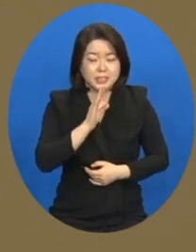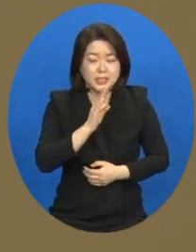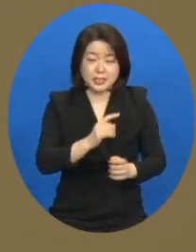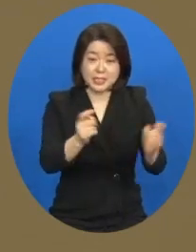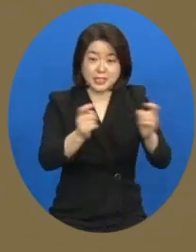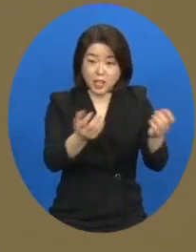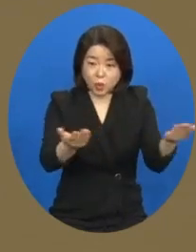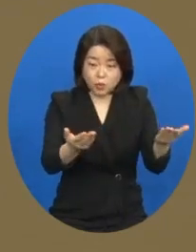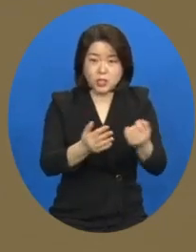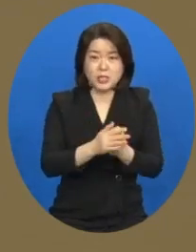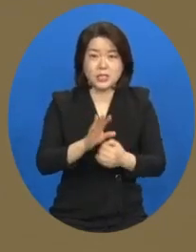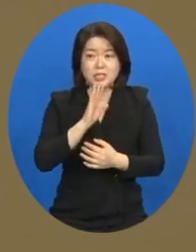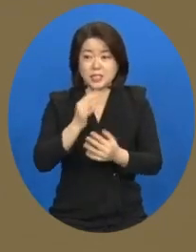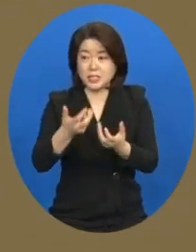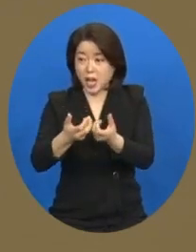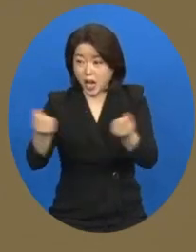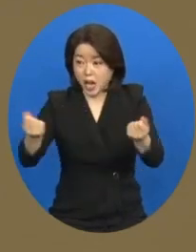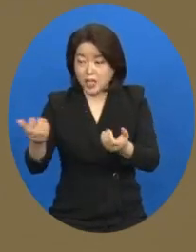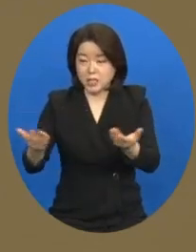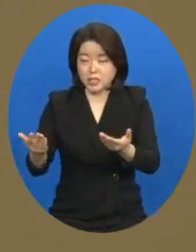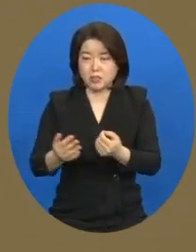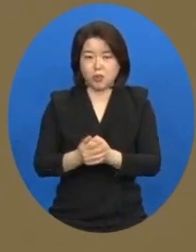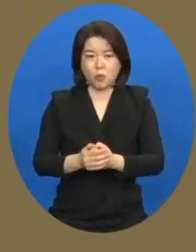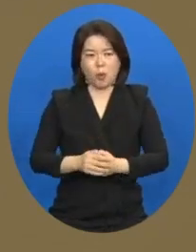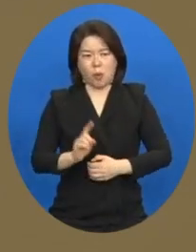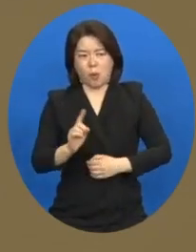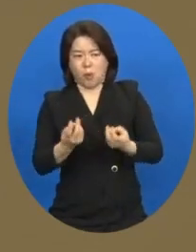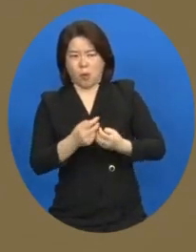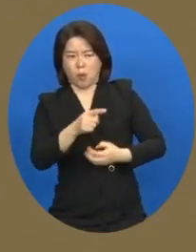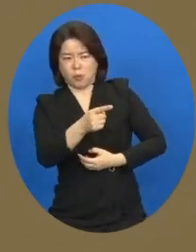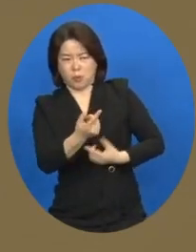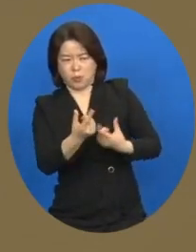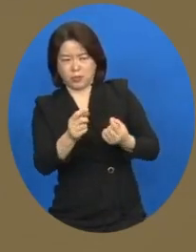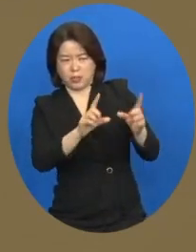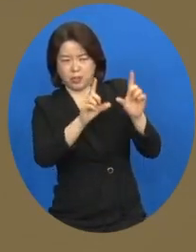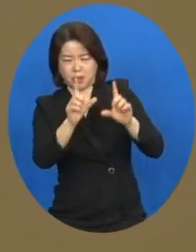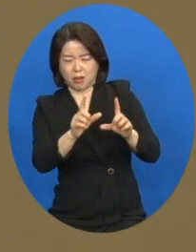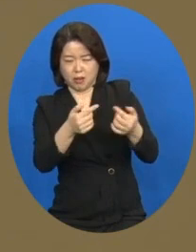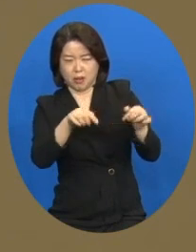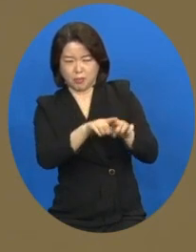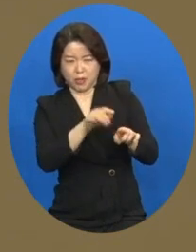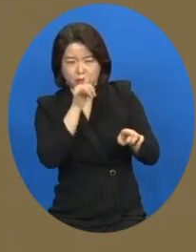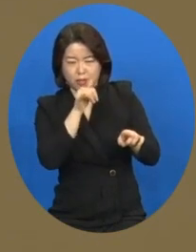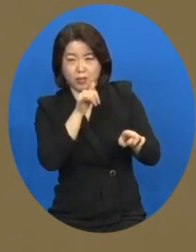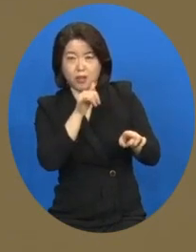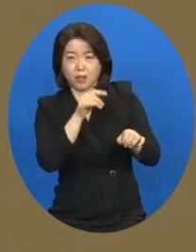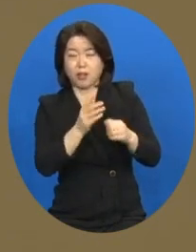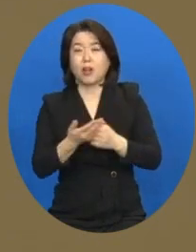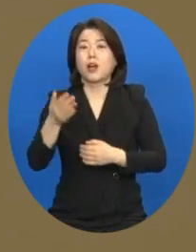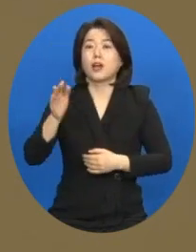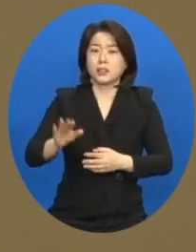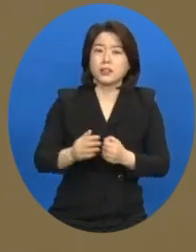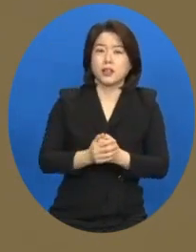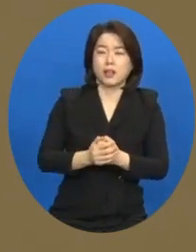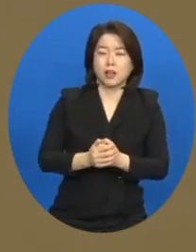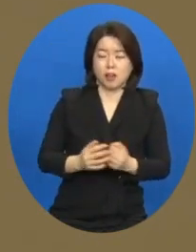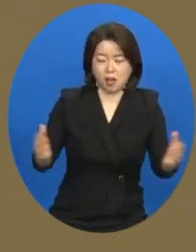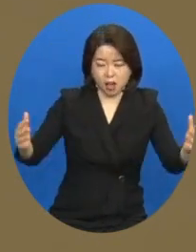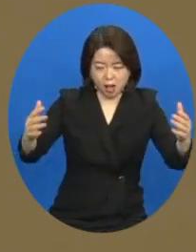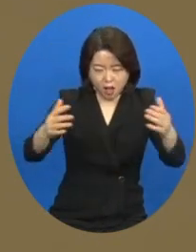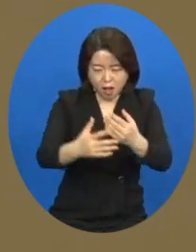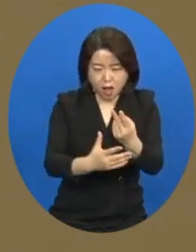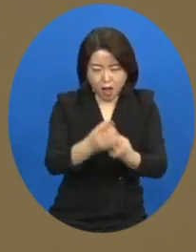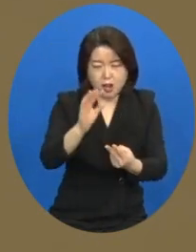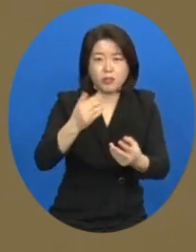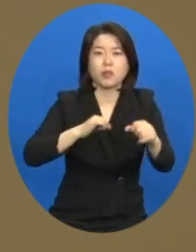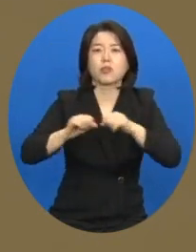일이고 진짜 갈라질 일이에요. 어떻게 저런 사람들끼리 함께 살 수 있어. 그런데 하나 되는 역사가 있어요.